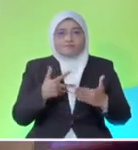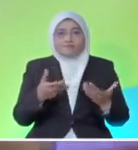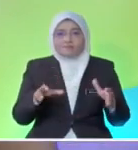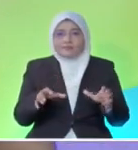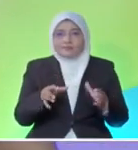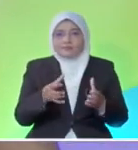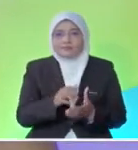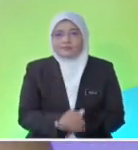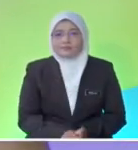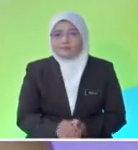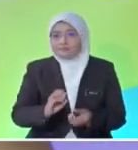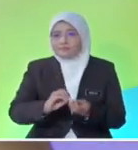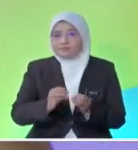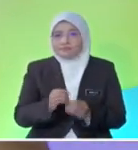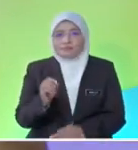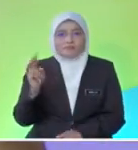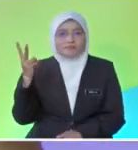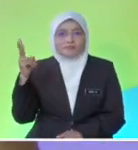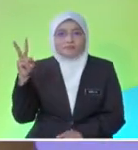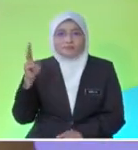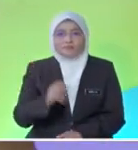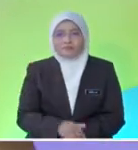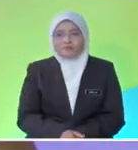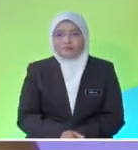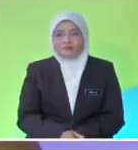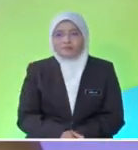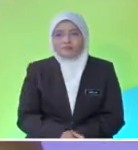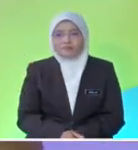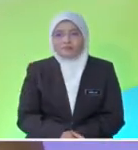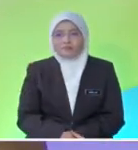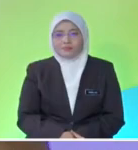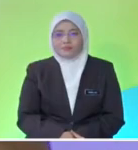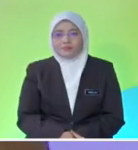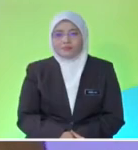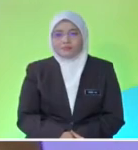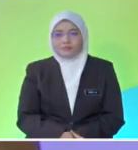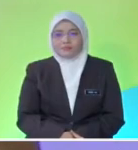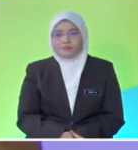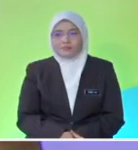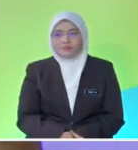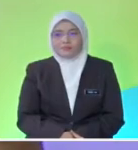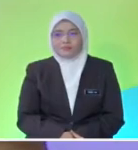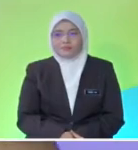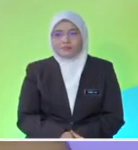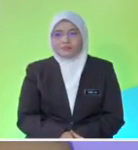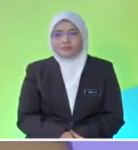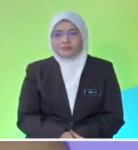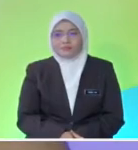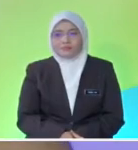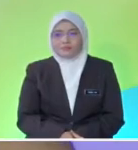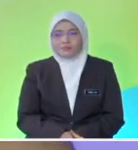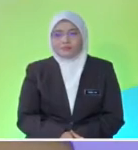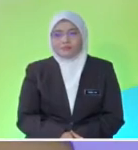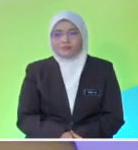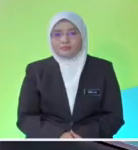Nisa, okay, pukul 12. Tapi macam mana saya nak tahu kedudukan nombor 1? 2 boleh ke kalau saya? Macam mana